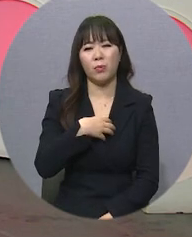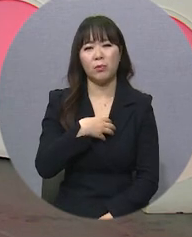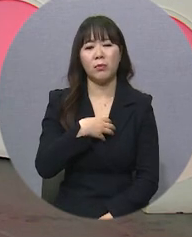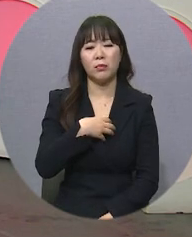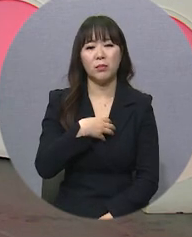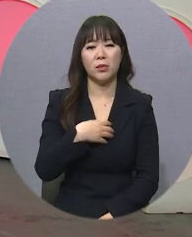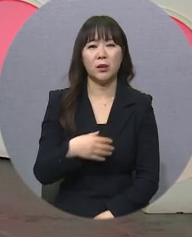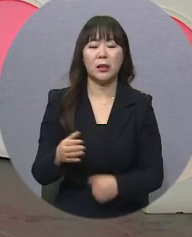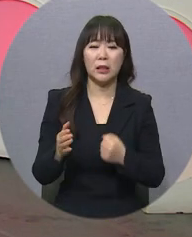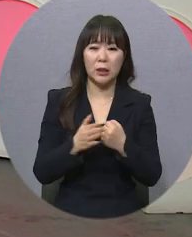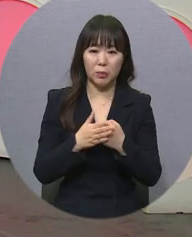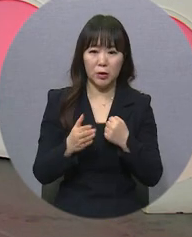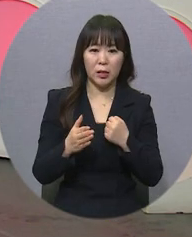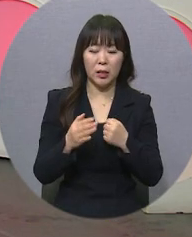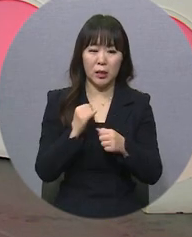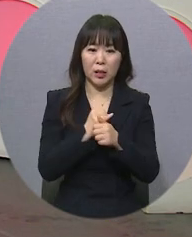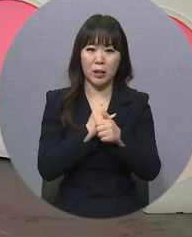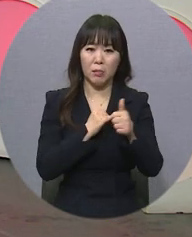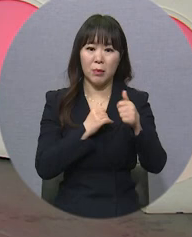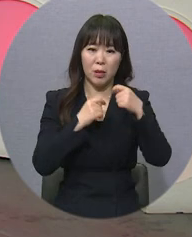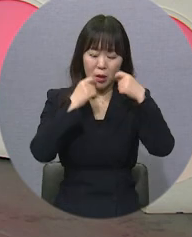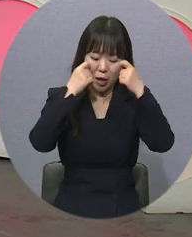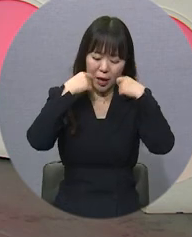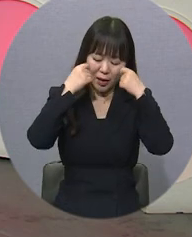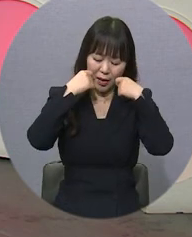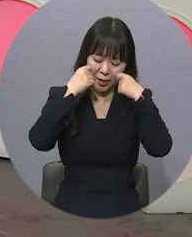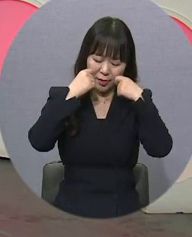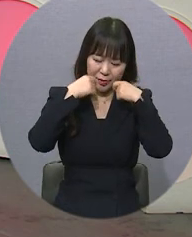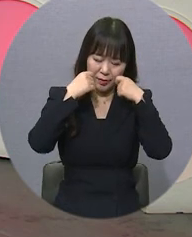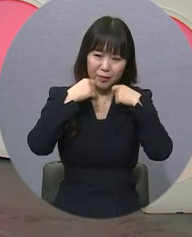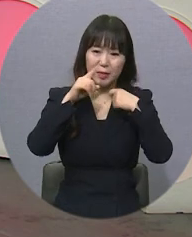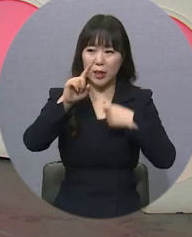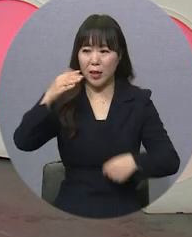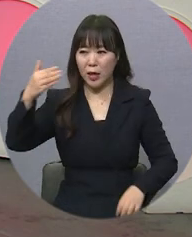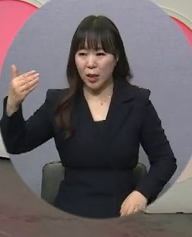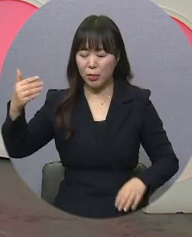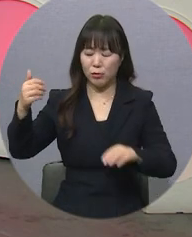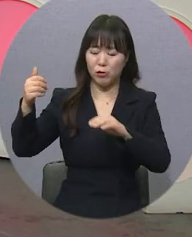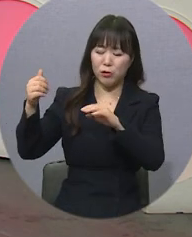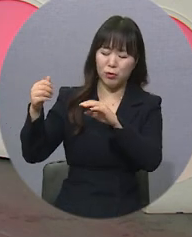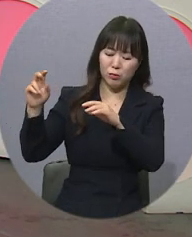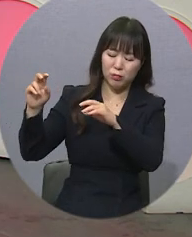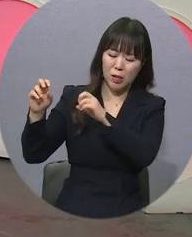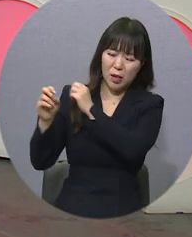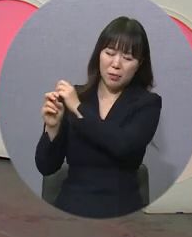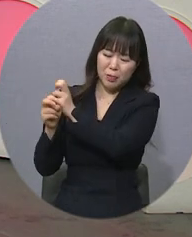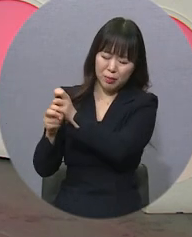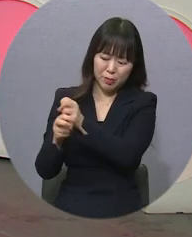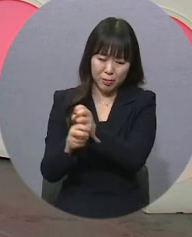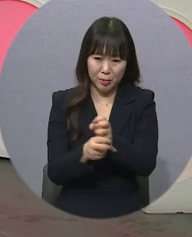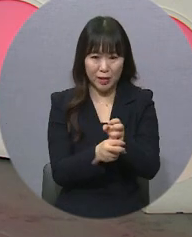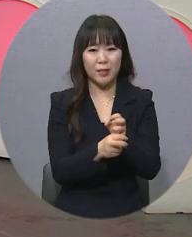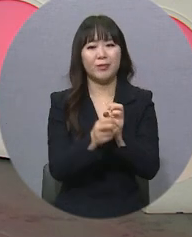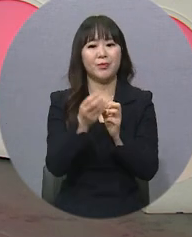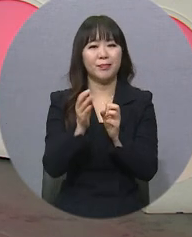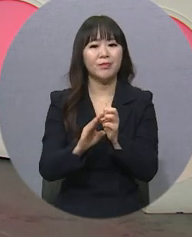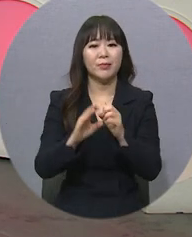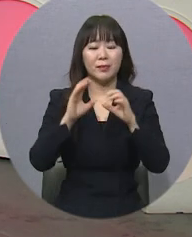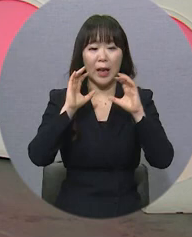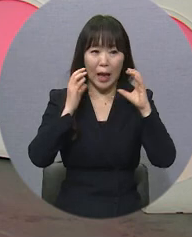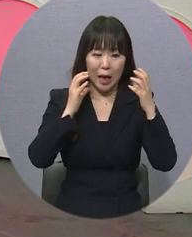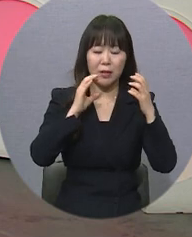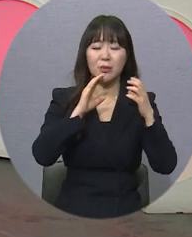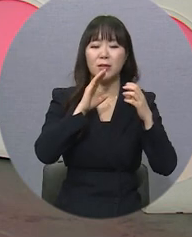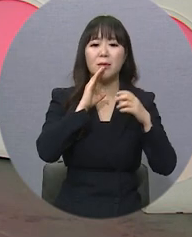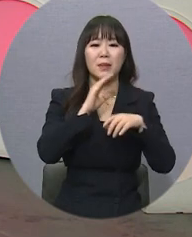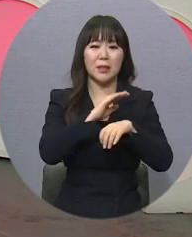보면. 그래서 그 남편분이 막 울면서 막 119 불러가지고 그랬는데 다행히 아기도